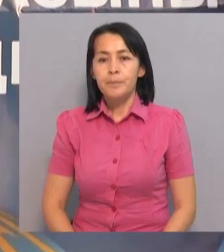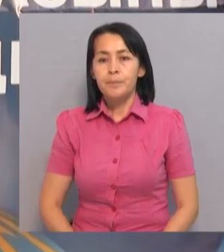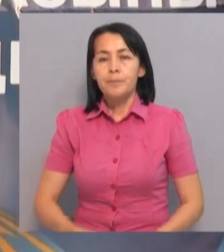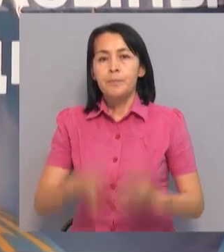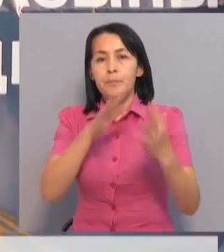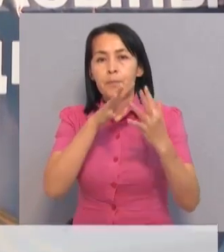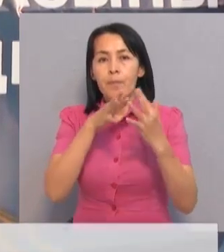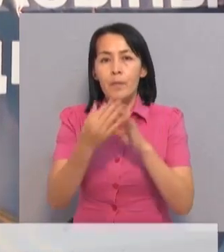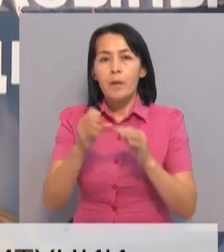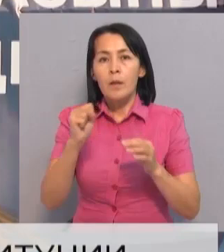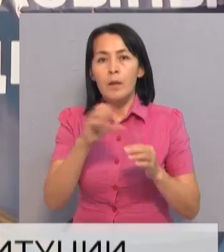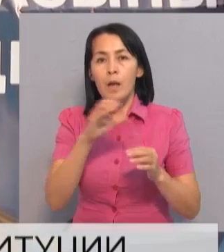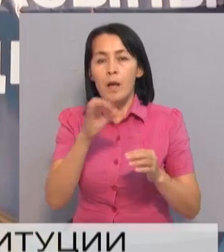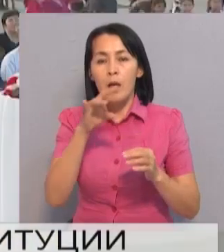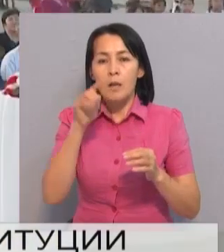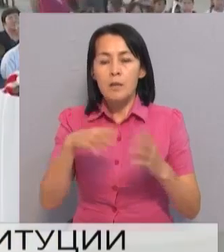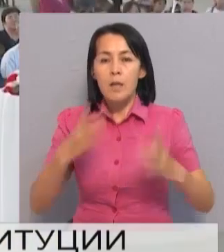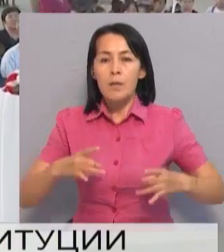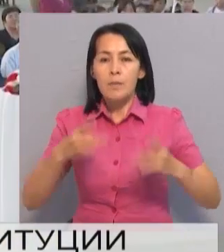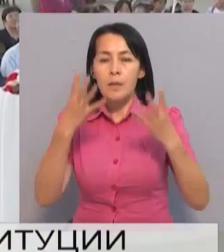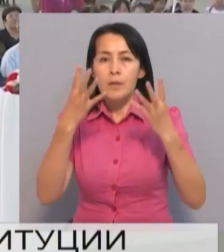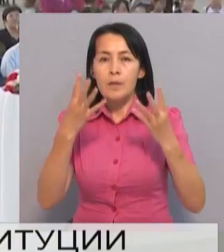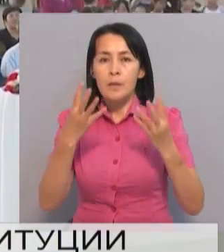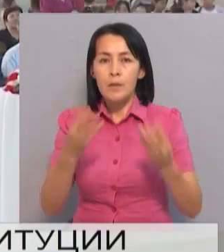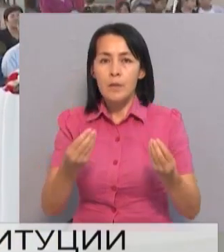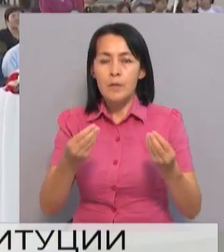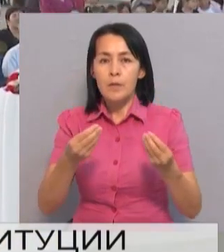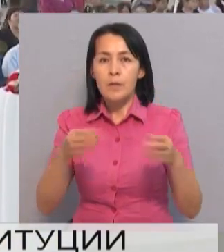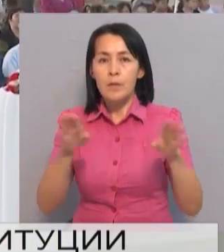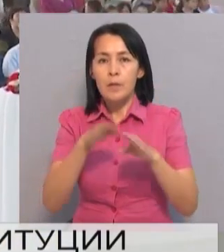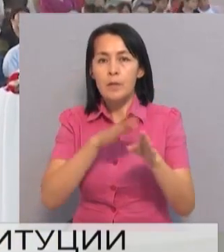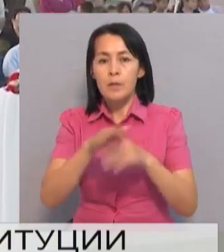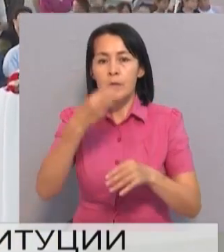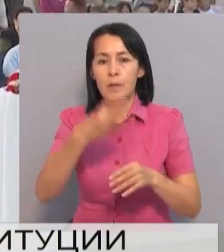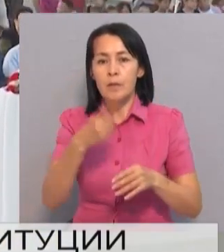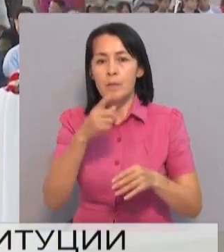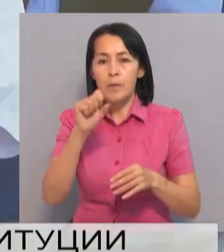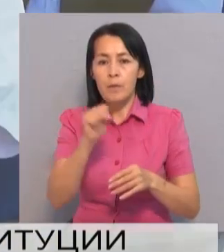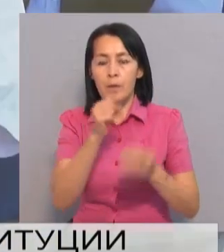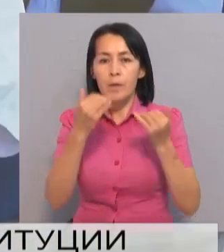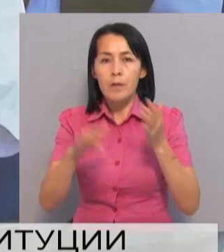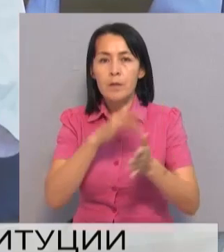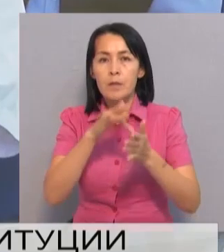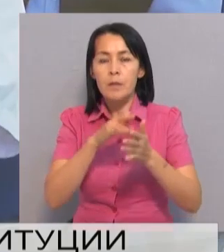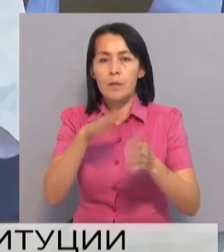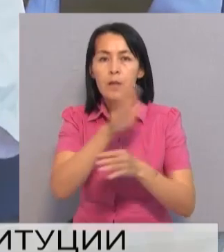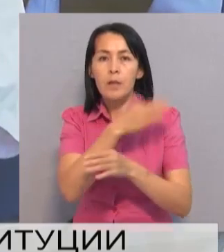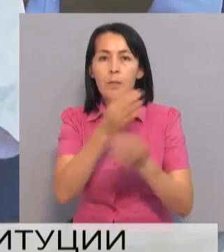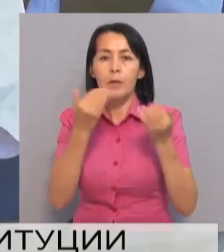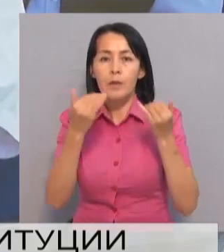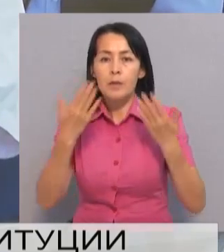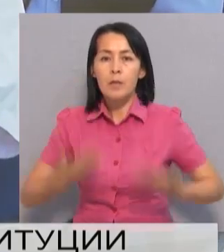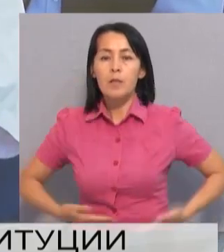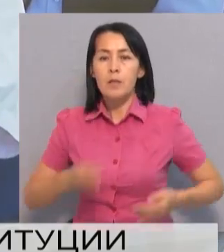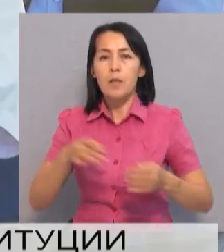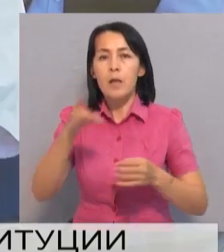В населенном пункте Асар праздничный концерт, посвященный Дню Конституции, прошел 31 августа в Центральном парке. Здесь